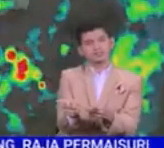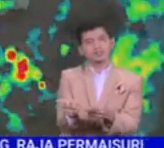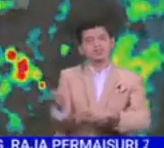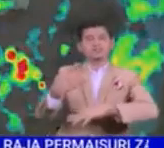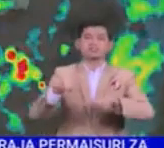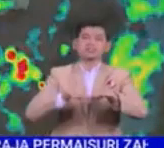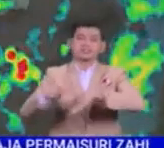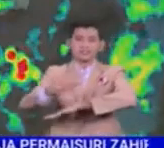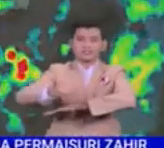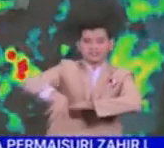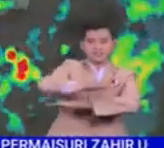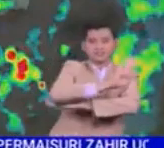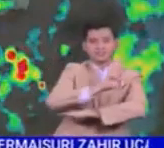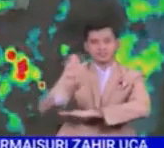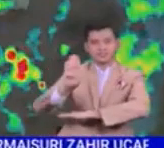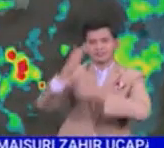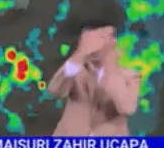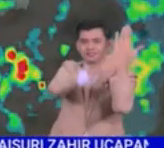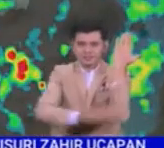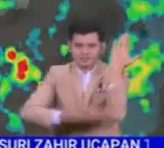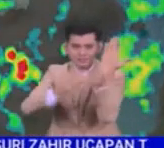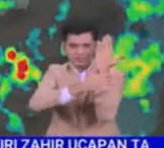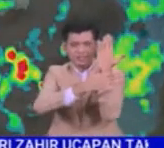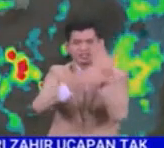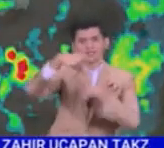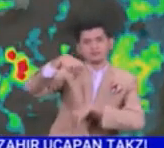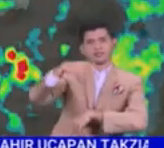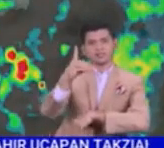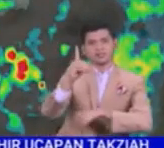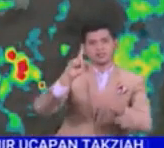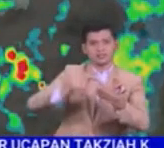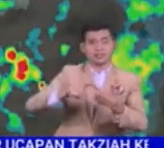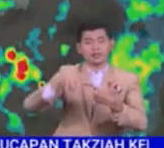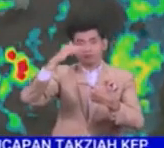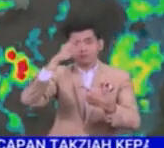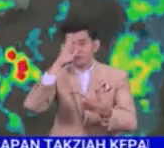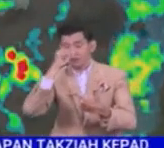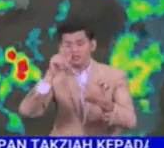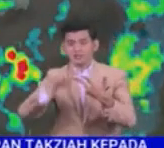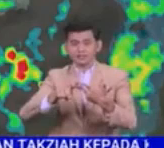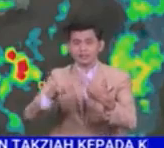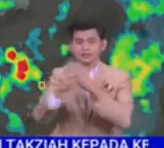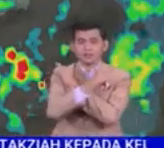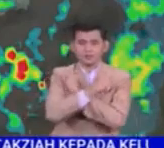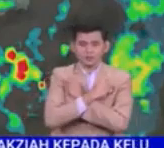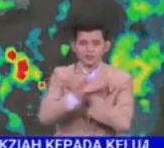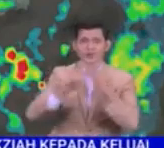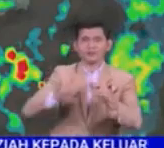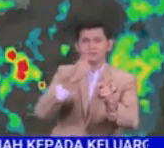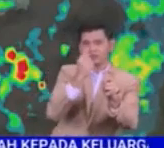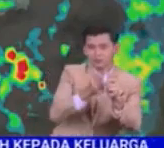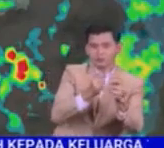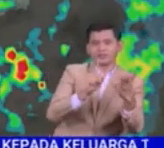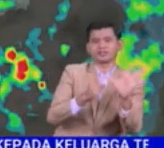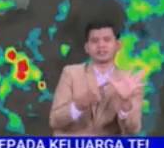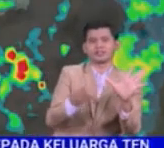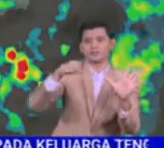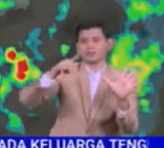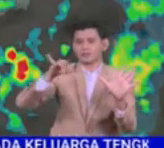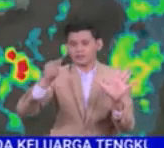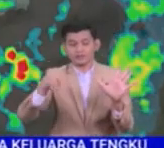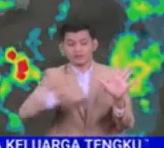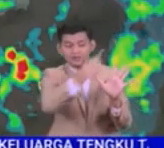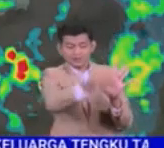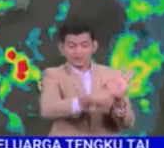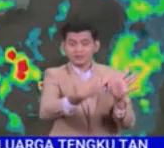pesisir pantai barat Semenanjung seperti di Port Dickson, Melaka, Muar, Batu Pahat dan juga Pontian. Oleh itu,